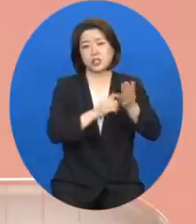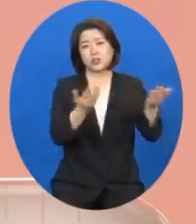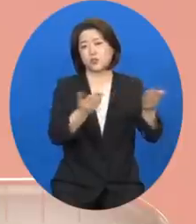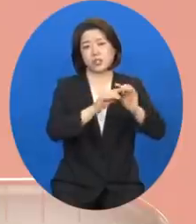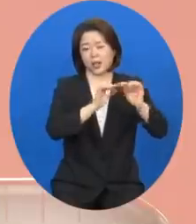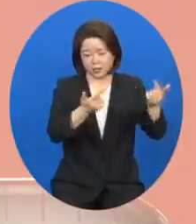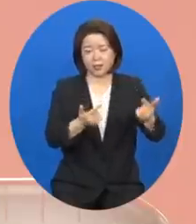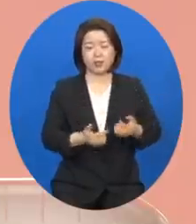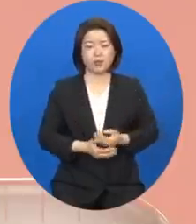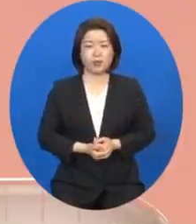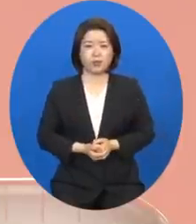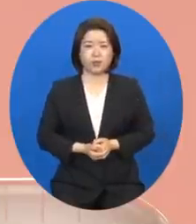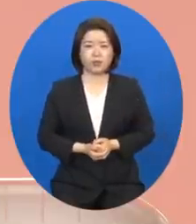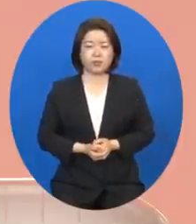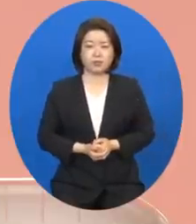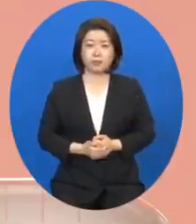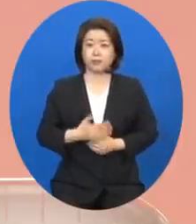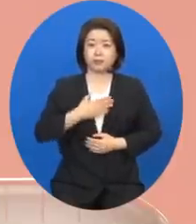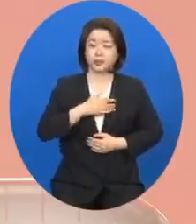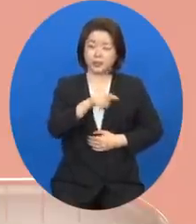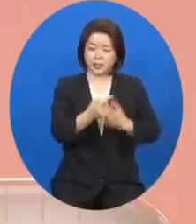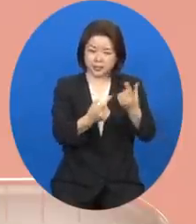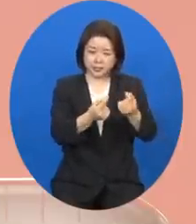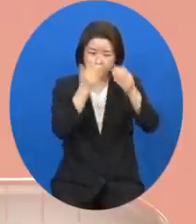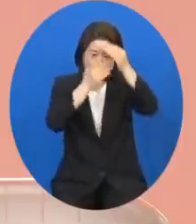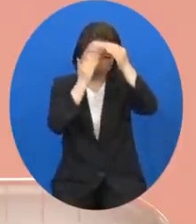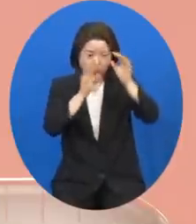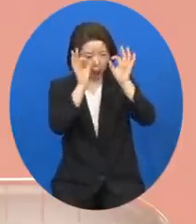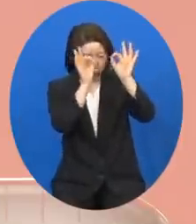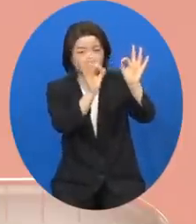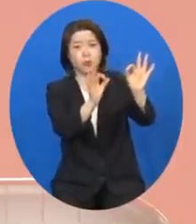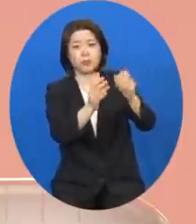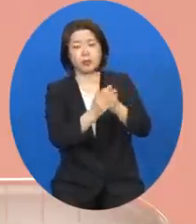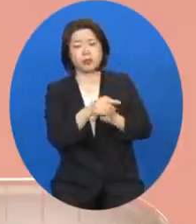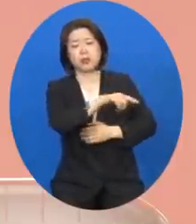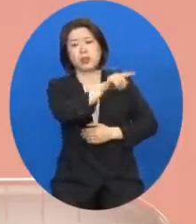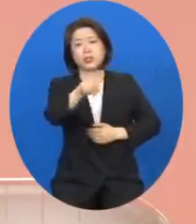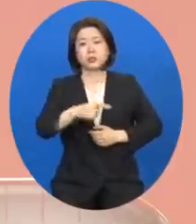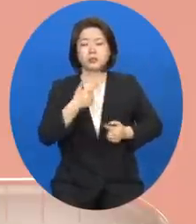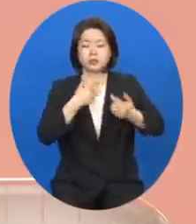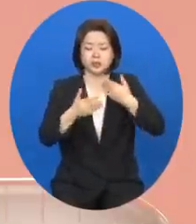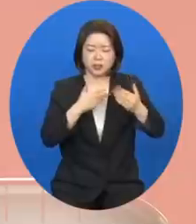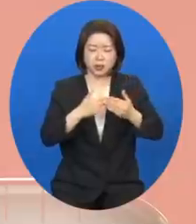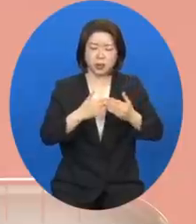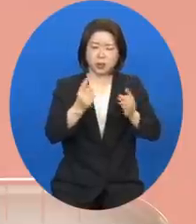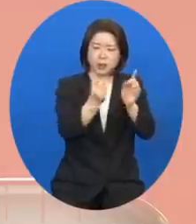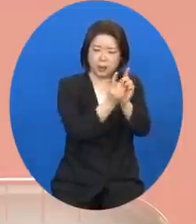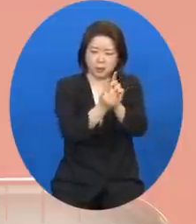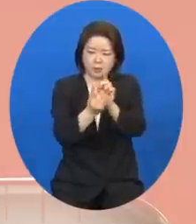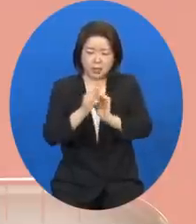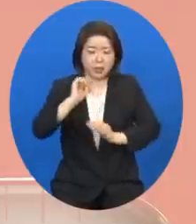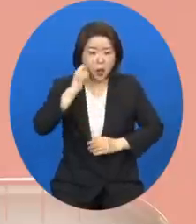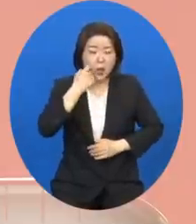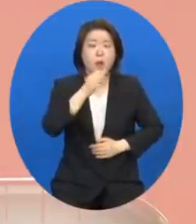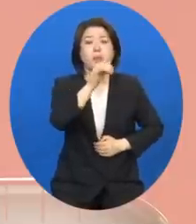아니에요. 저는 그런 성도들을 볼 때마다 그분들이 겪으시는 어려움이